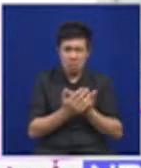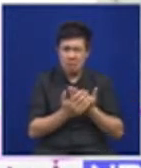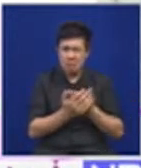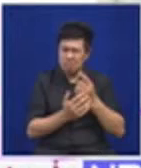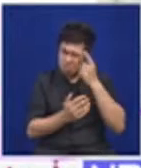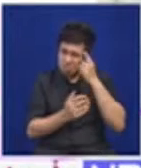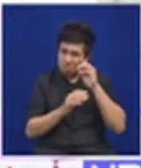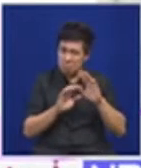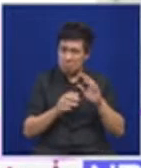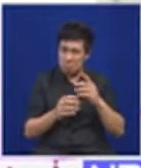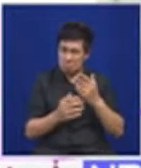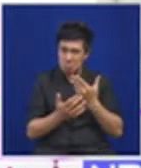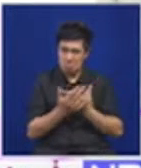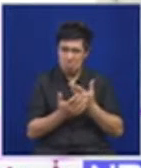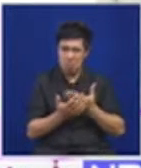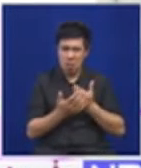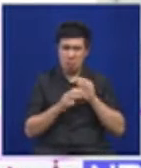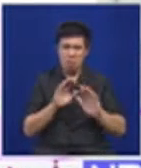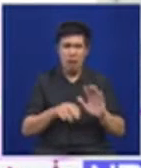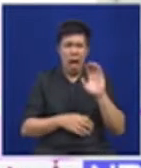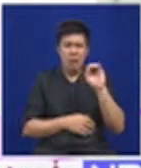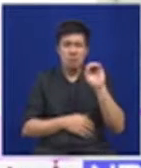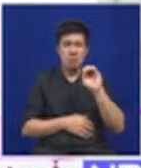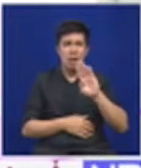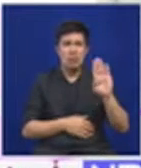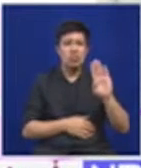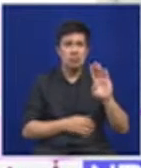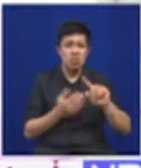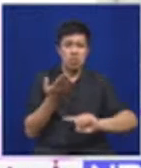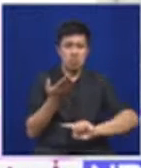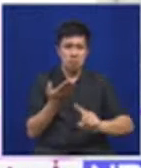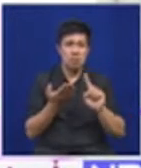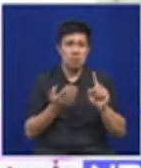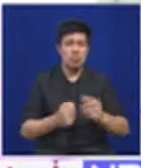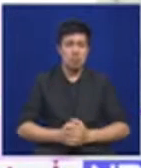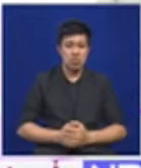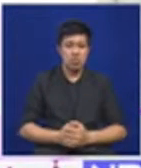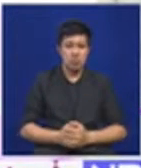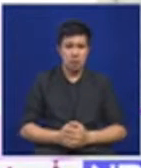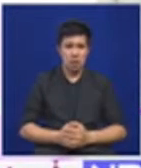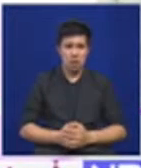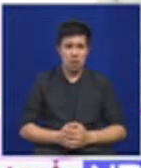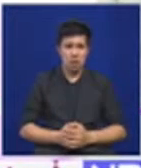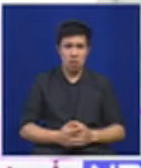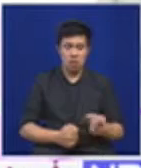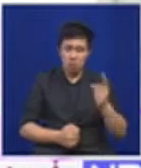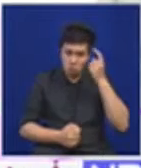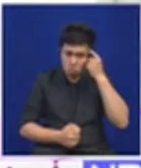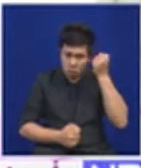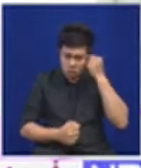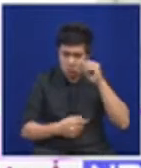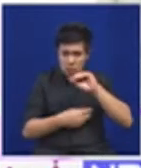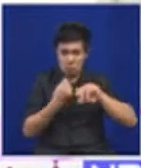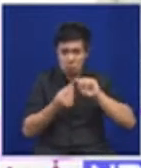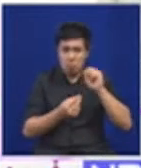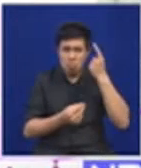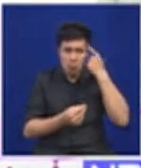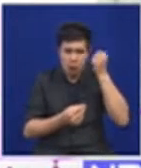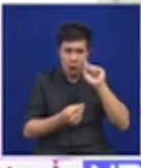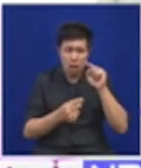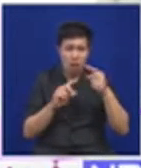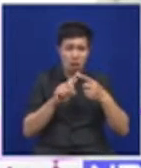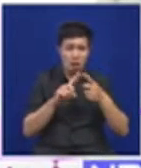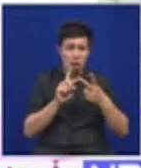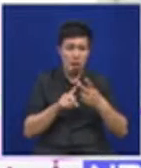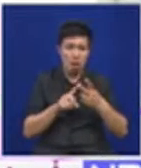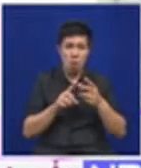แล้วเนี่ยต่อให้ราคาดียังไงก็ไม่เกิน50กว่าบาทนะฮะดังนั้นถ้าเขารู้เขาเศรษฐกิจพอเพียงได้สิ่งที่เขาคิดตอนนี้ก็คือว่า